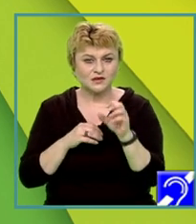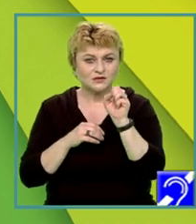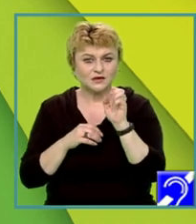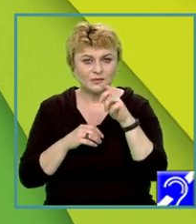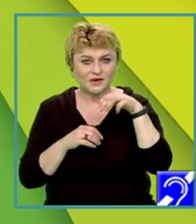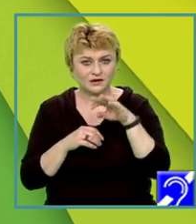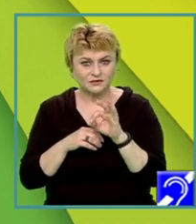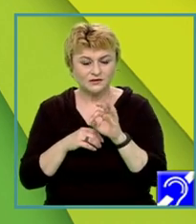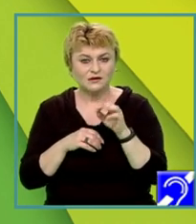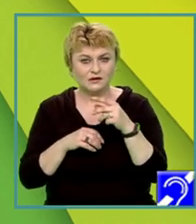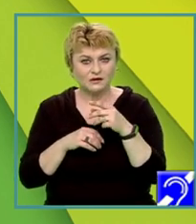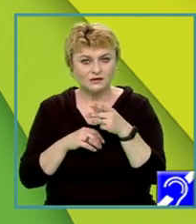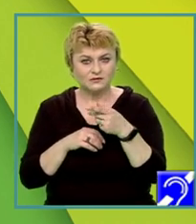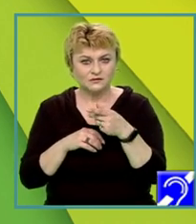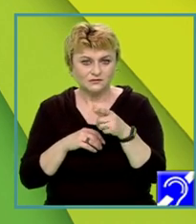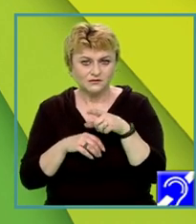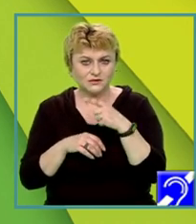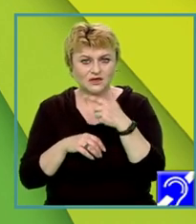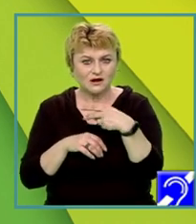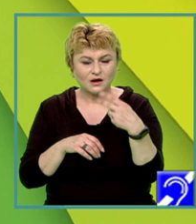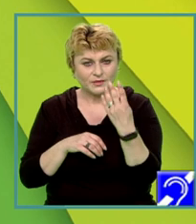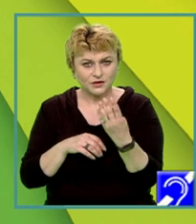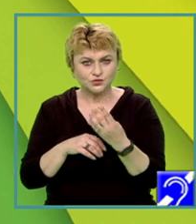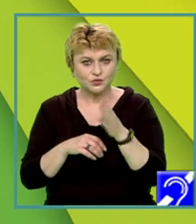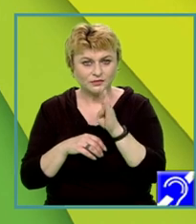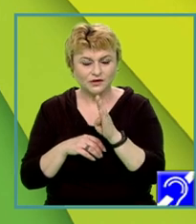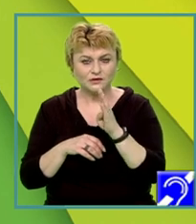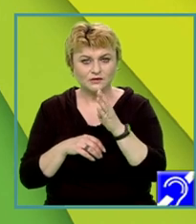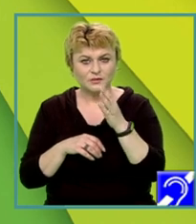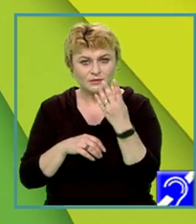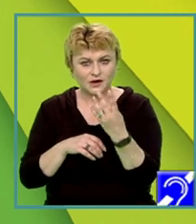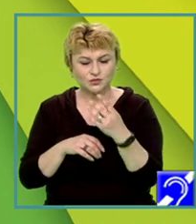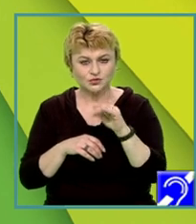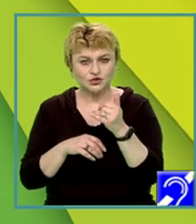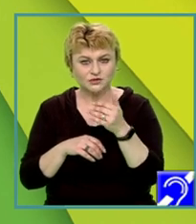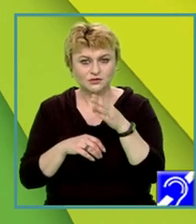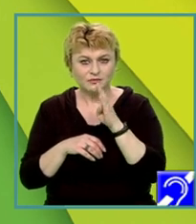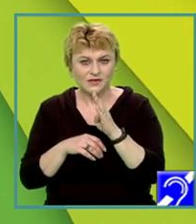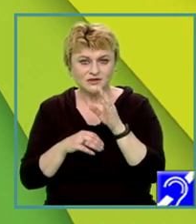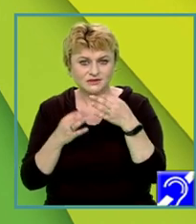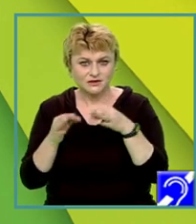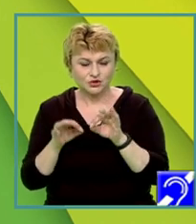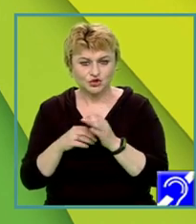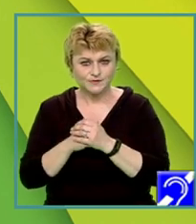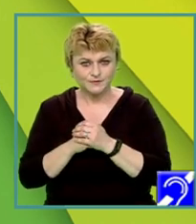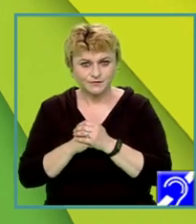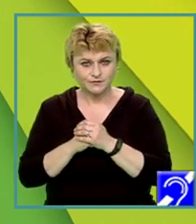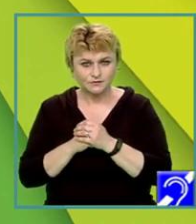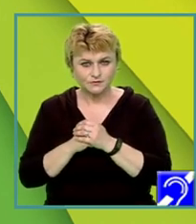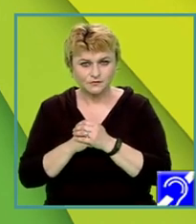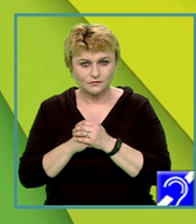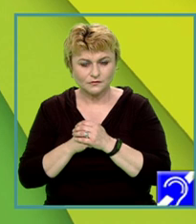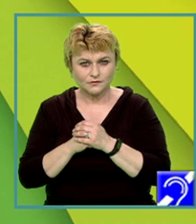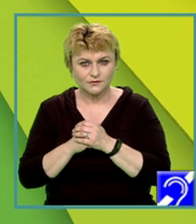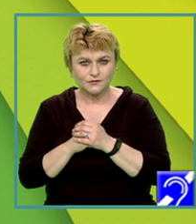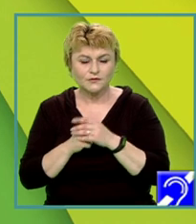este egală cu a 4 b 5 c 8 și d 10 pornind